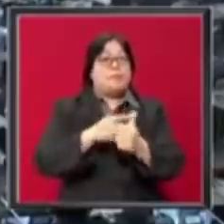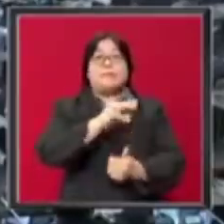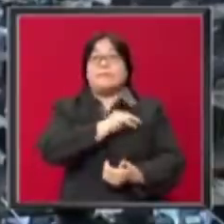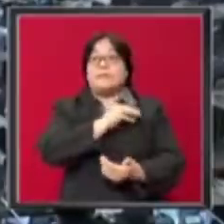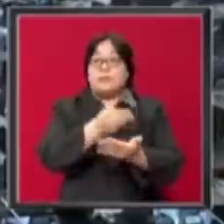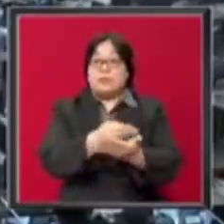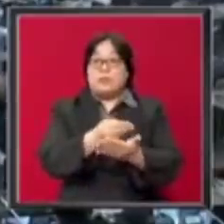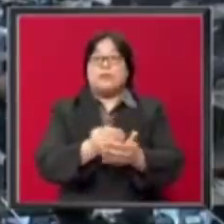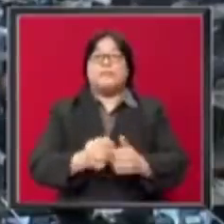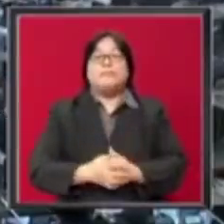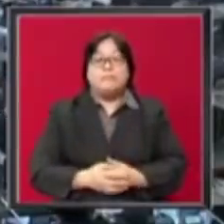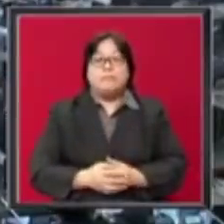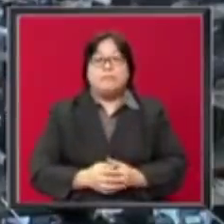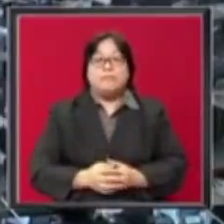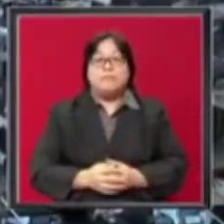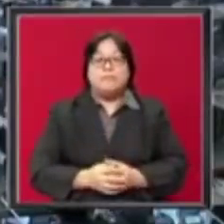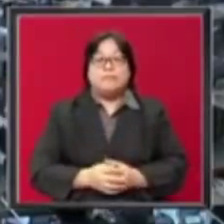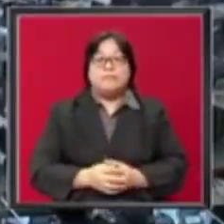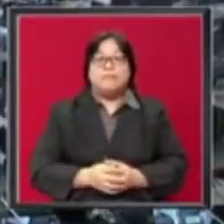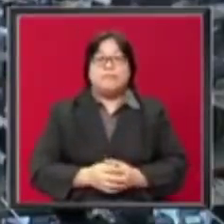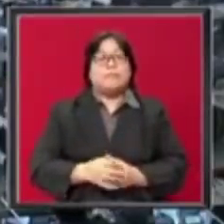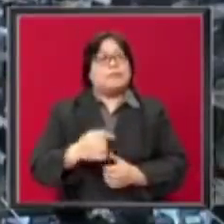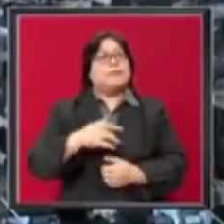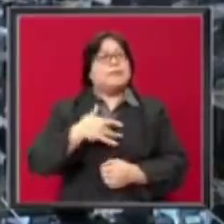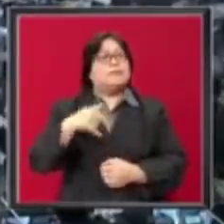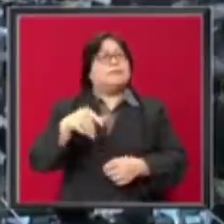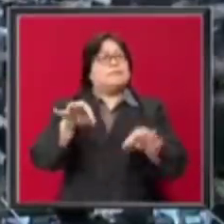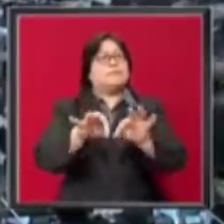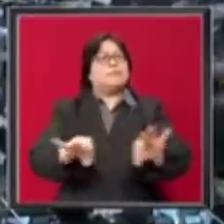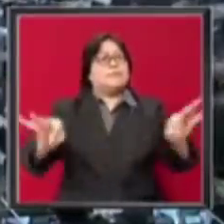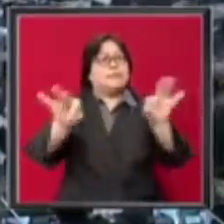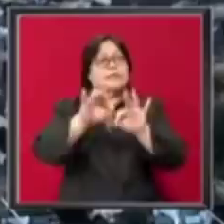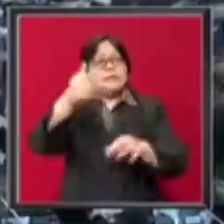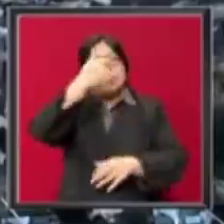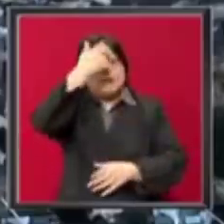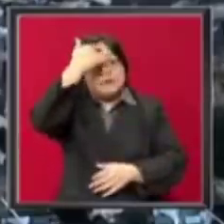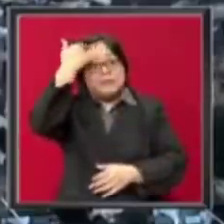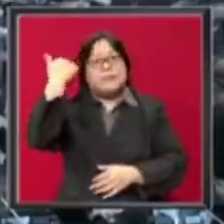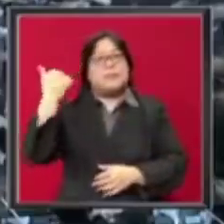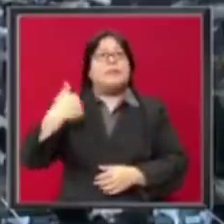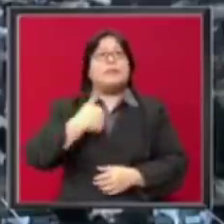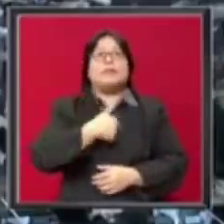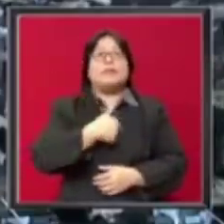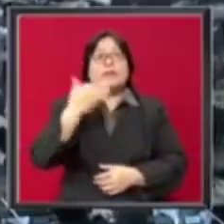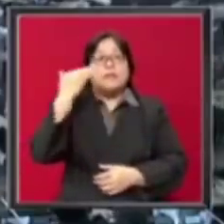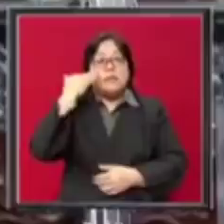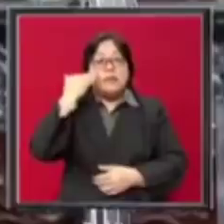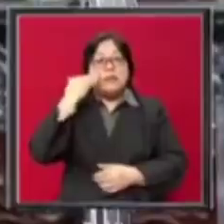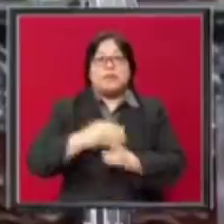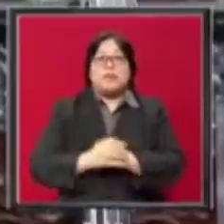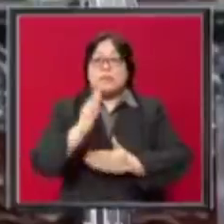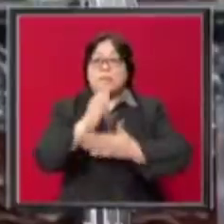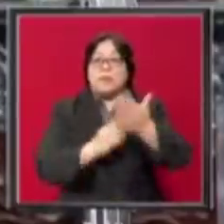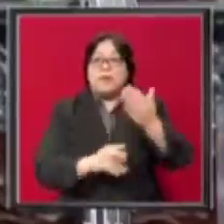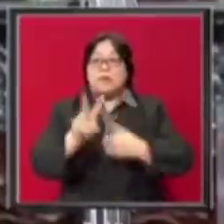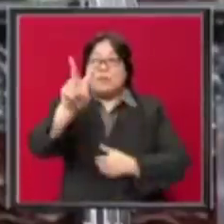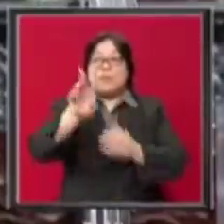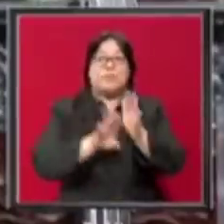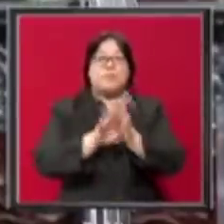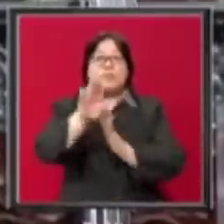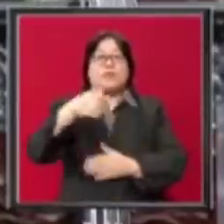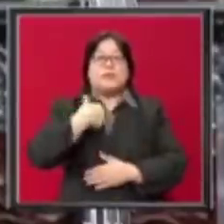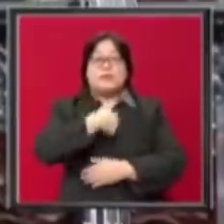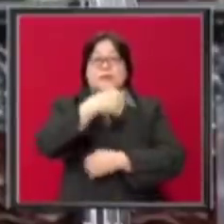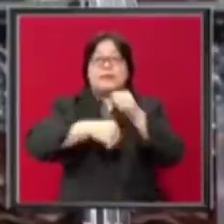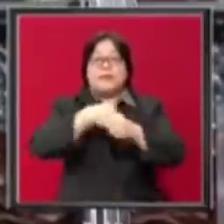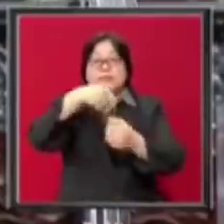Kewangan. Ya. Saya kira ini penting sebab kita tahu second quarter pertumbuhan kita